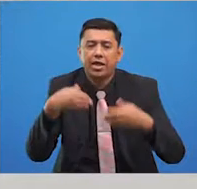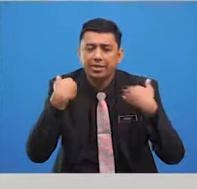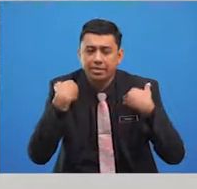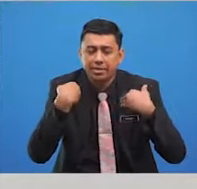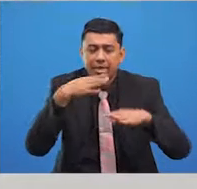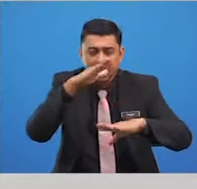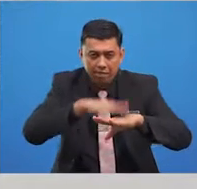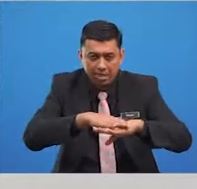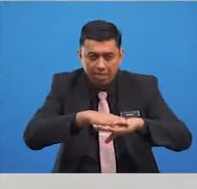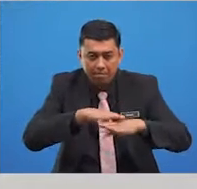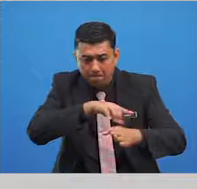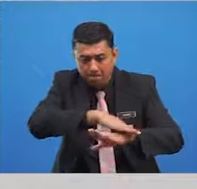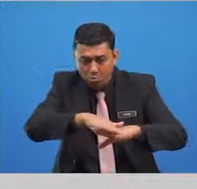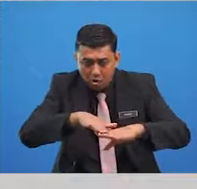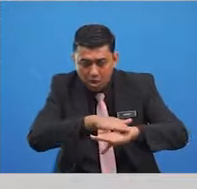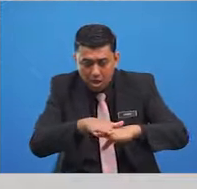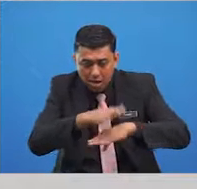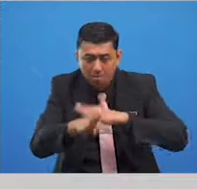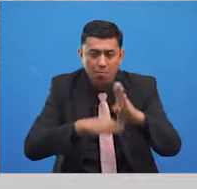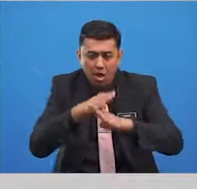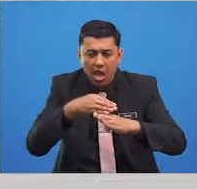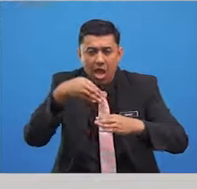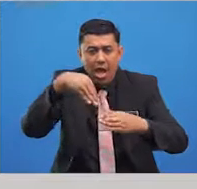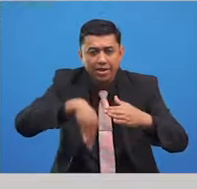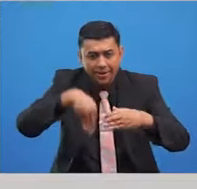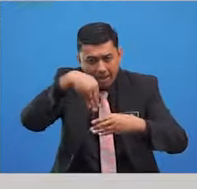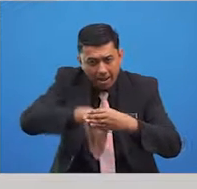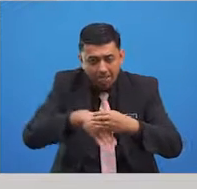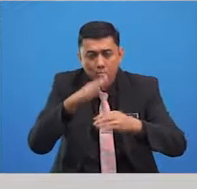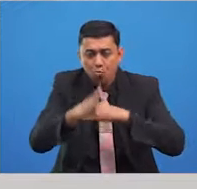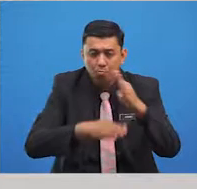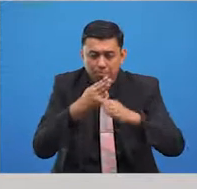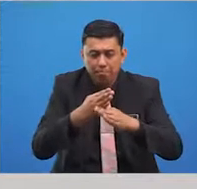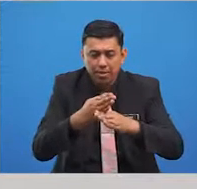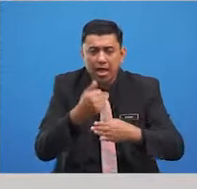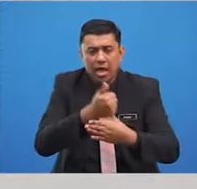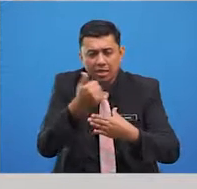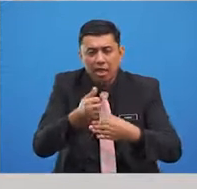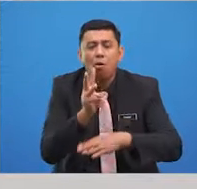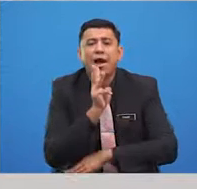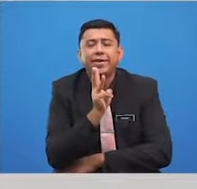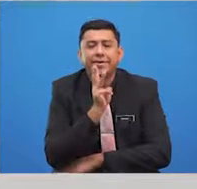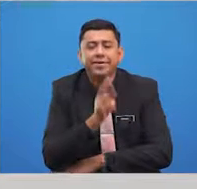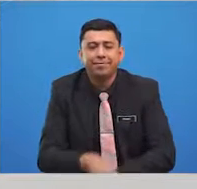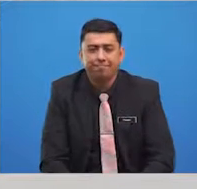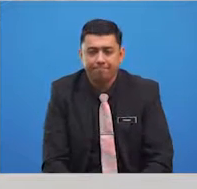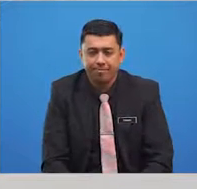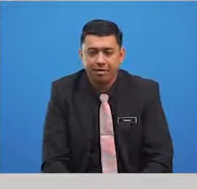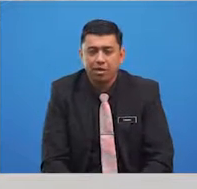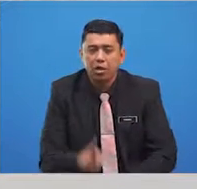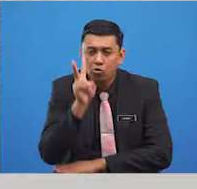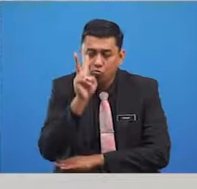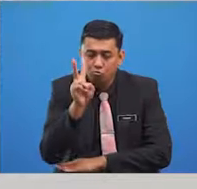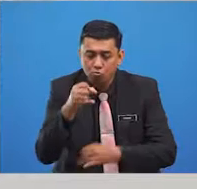bumi, di dalam bumi atau di dalam air. Terdapat dua jenis sumber semula